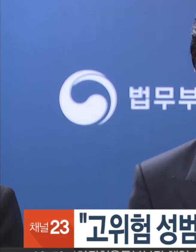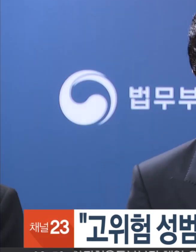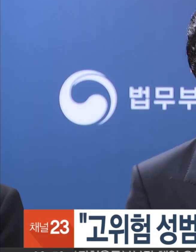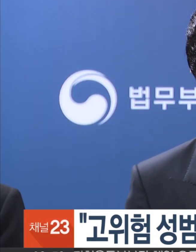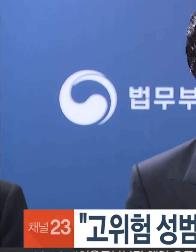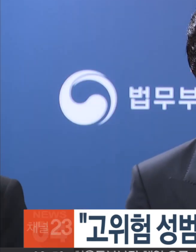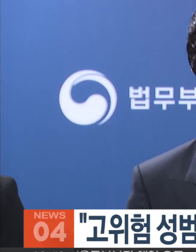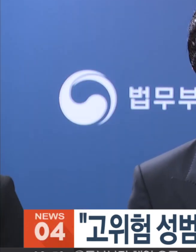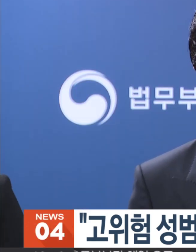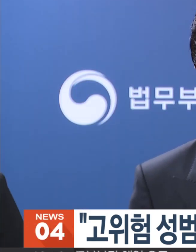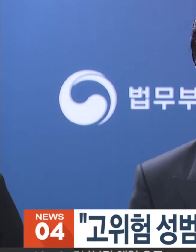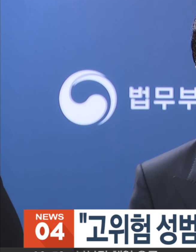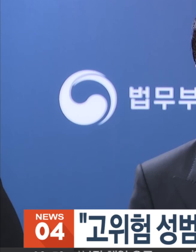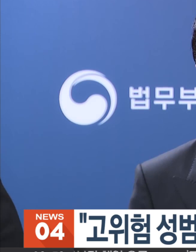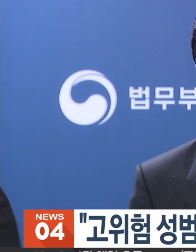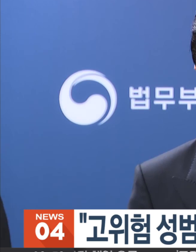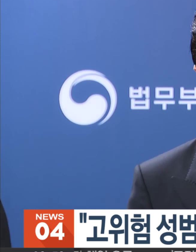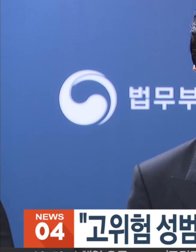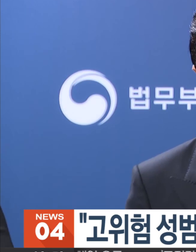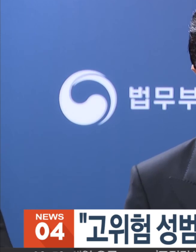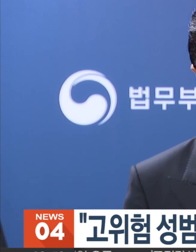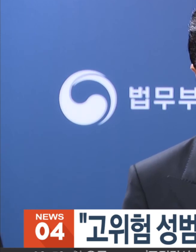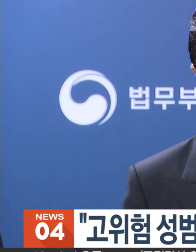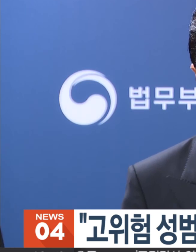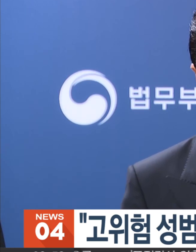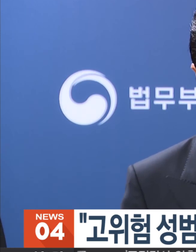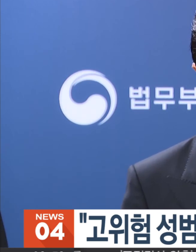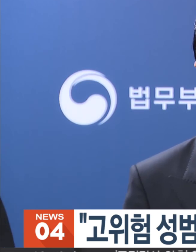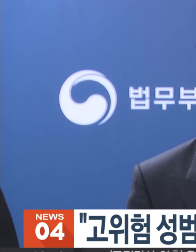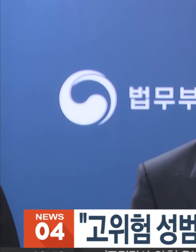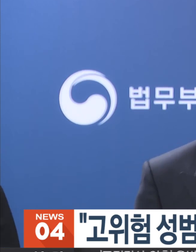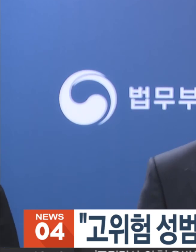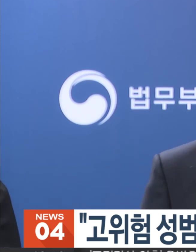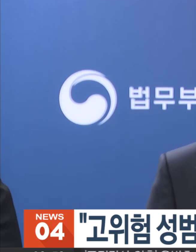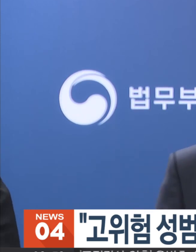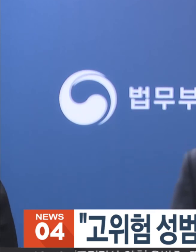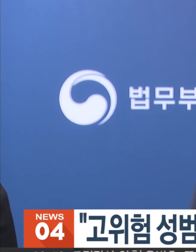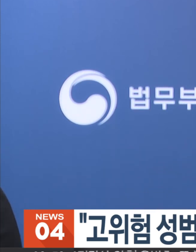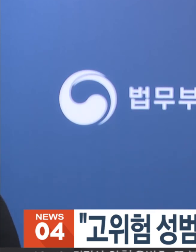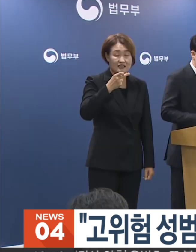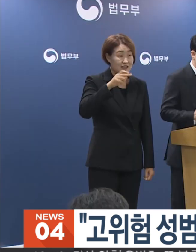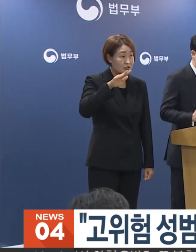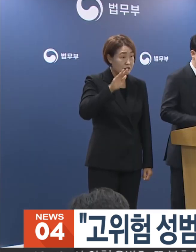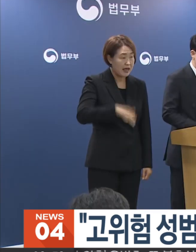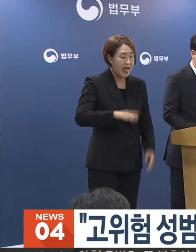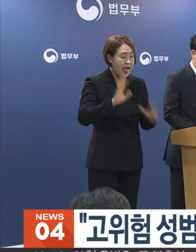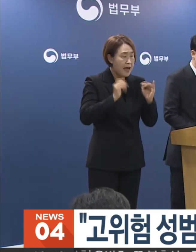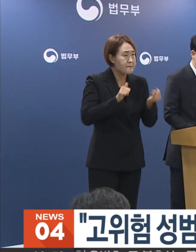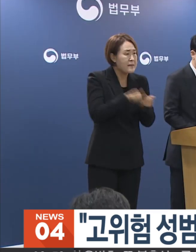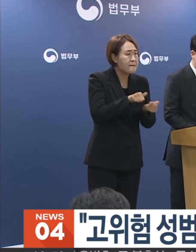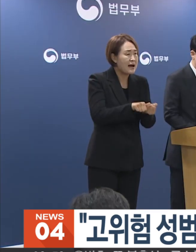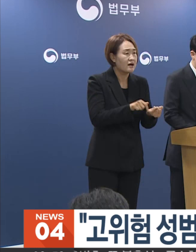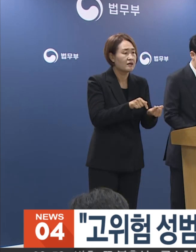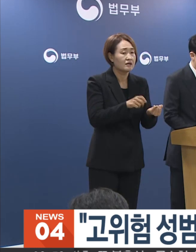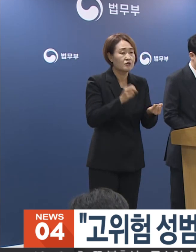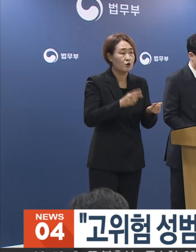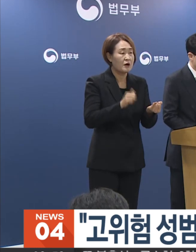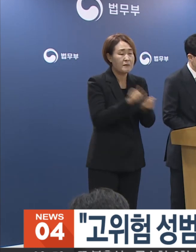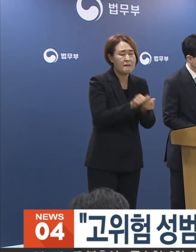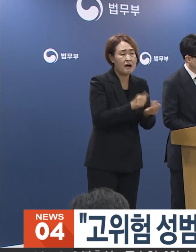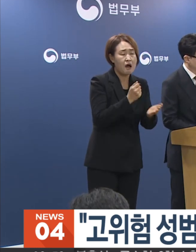법무부는 출소한 고위험 성범죄자의 거주지를 지정하고 성충동 약물치료를 확대하는 방안을 담은